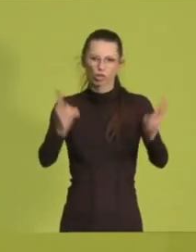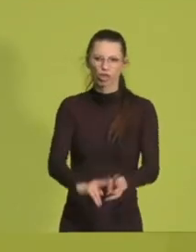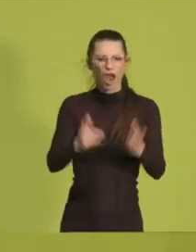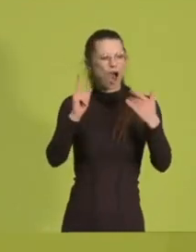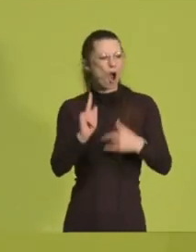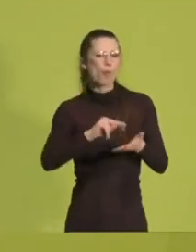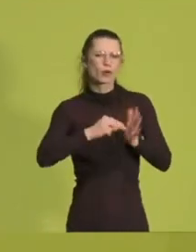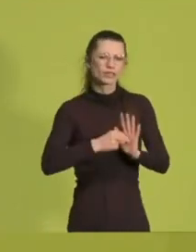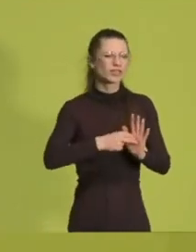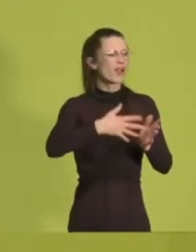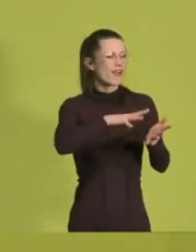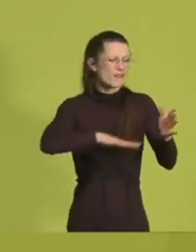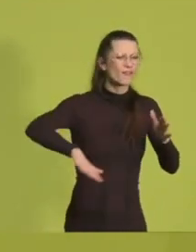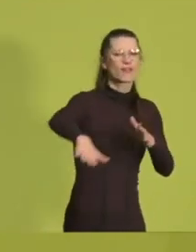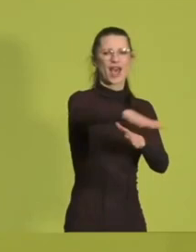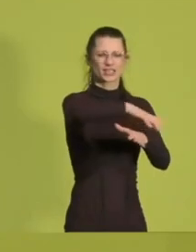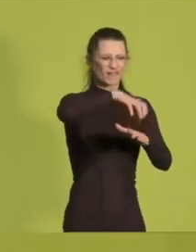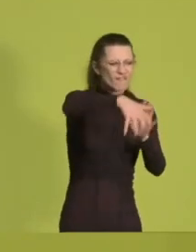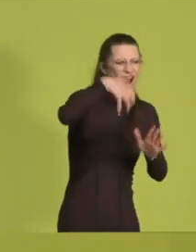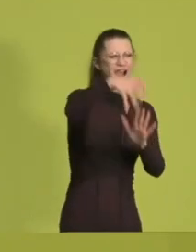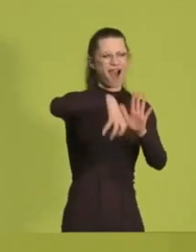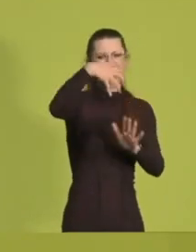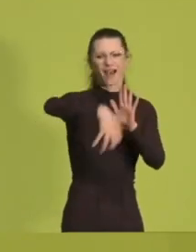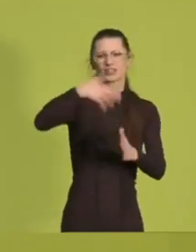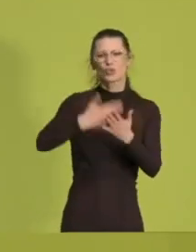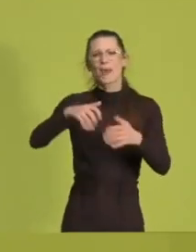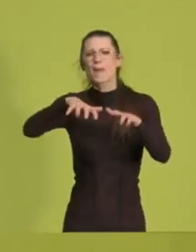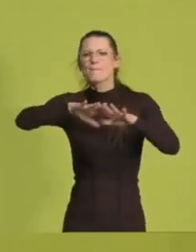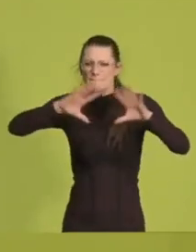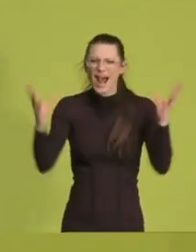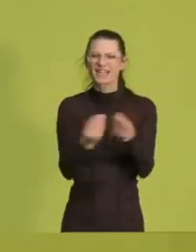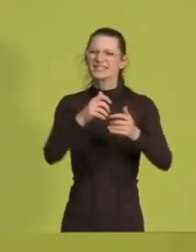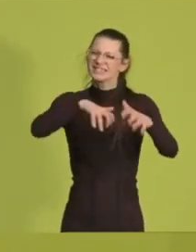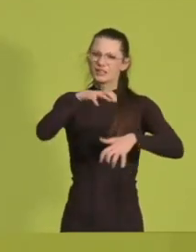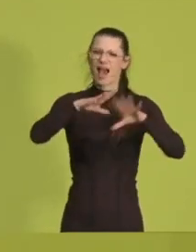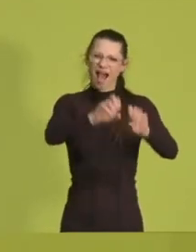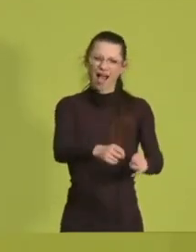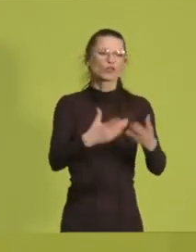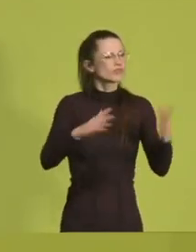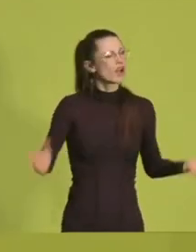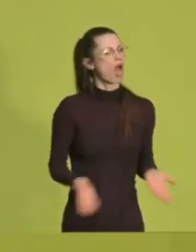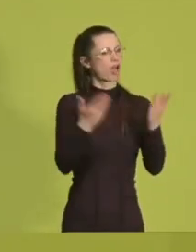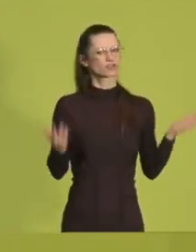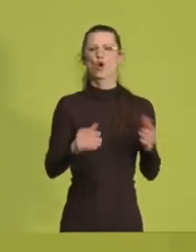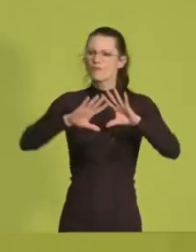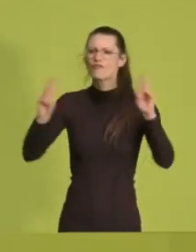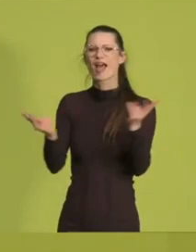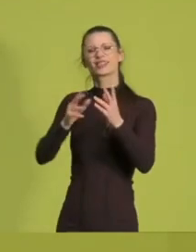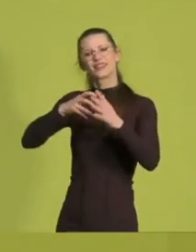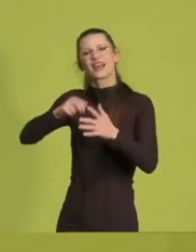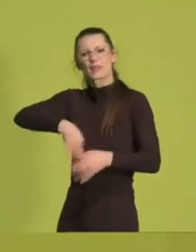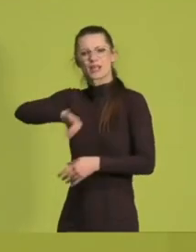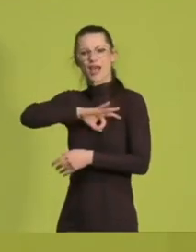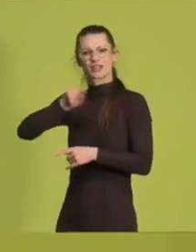dem Flächenfraß Tür und Tor geöffnet, die Massentierhaltung erleichtert und die Bekämpfung von Umweltkriminalität gestoppt hat. Norwich hat